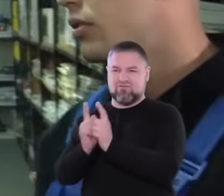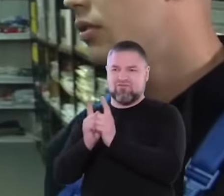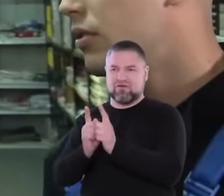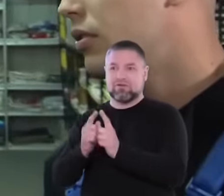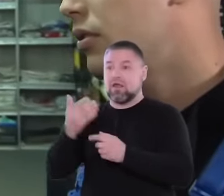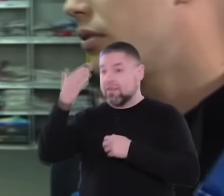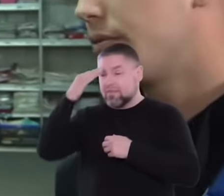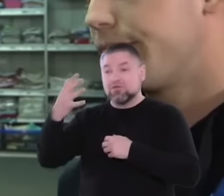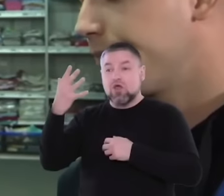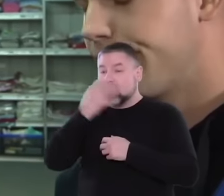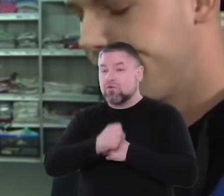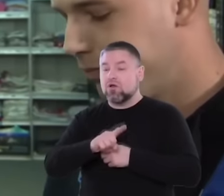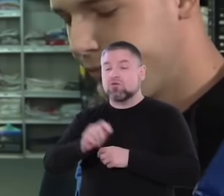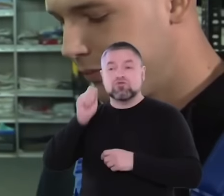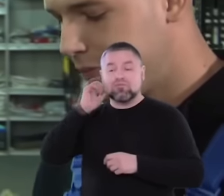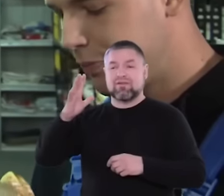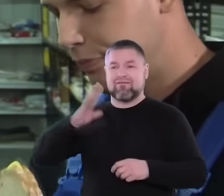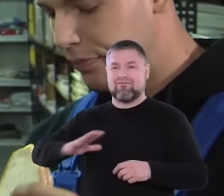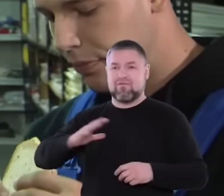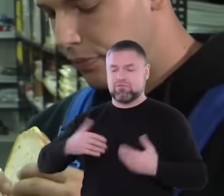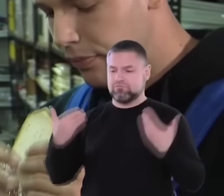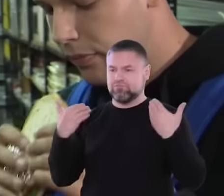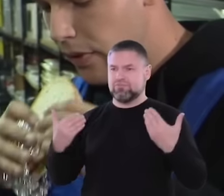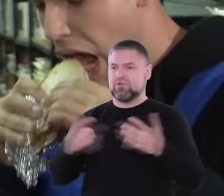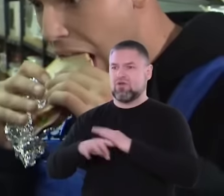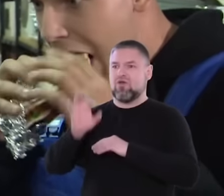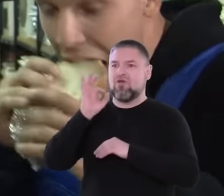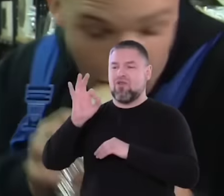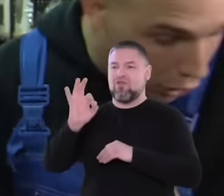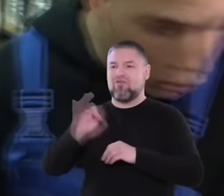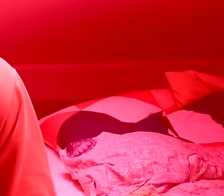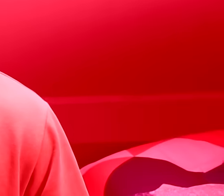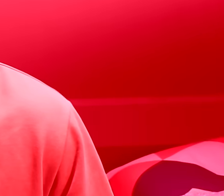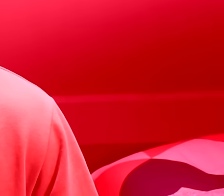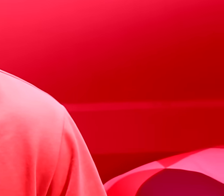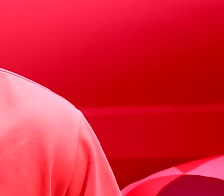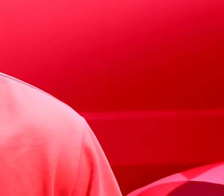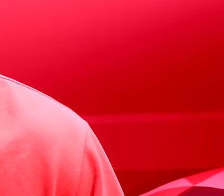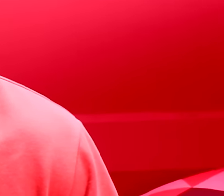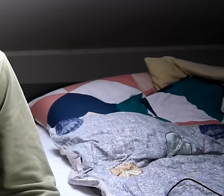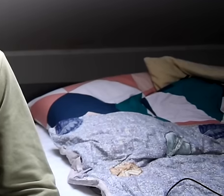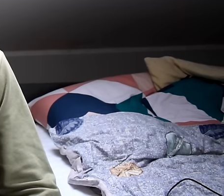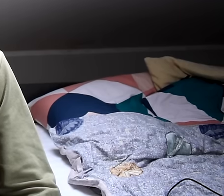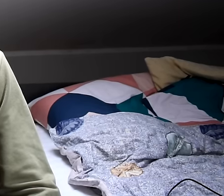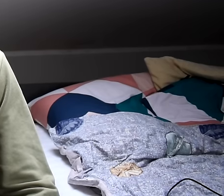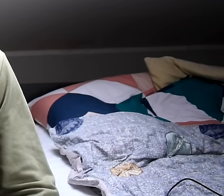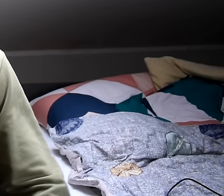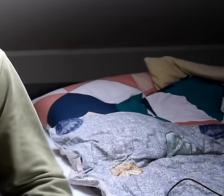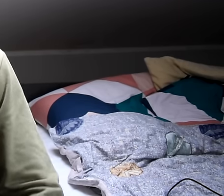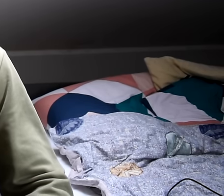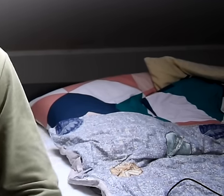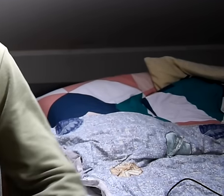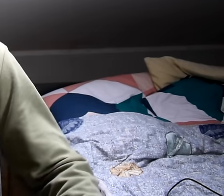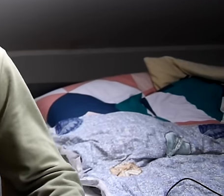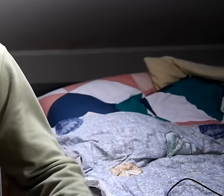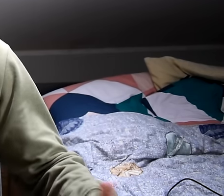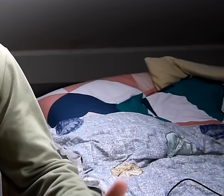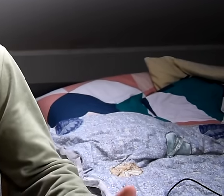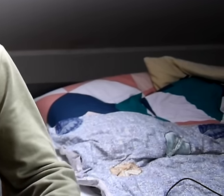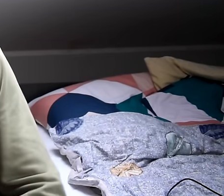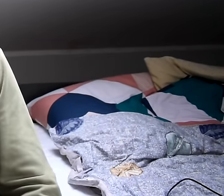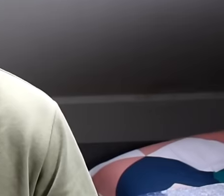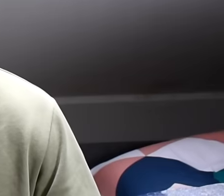jej, to jej nie obrażaj. Anita jest wartościową kobietą z klasą, a nie jak ta twoja blachara Martusia. To mi się podoba, w końcu coś